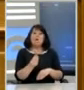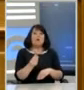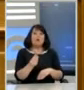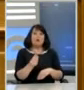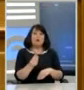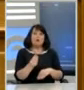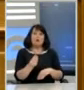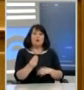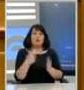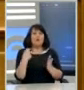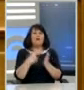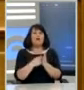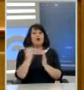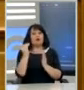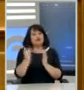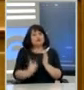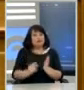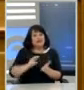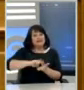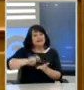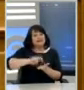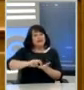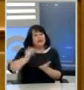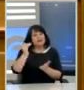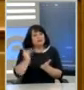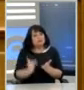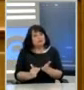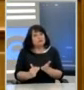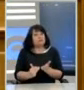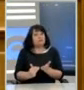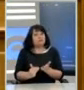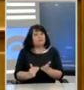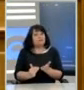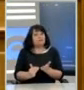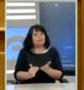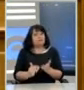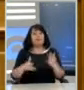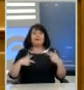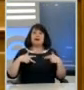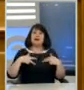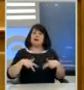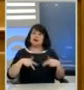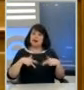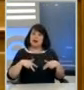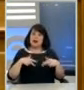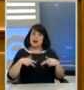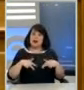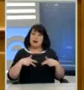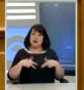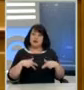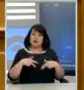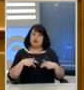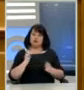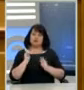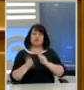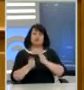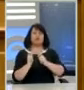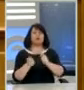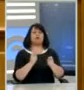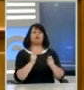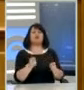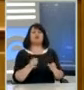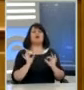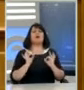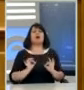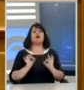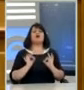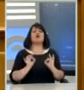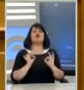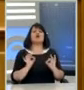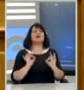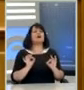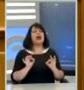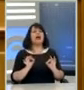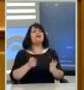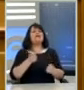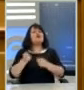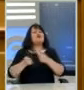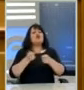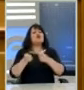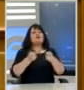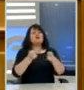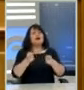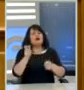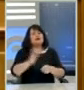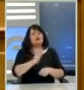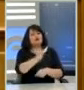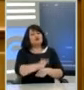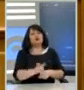από μειώσεις φόρων και εισφορών. Και με το κράτος να εξοφλεί κανονικά τις υποχρεώσεις του προς τους